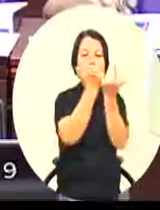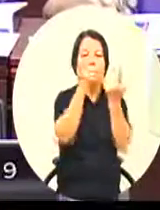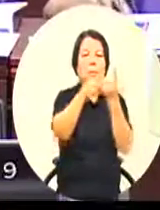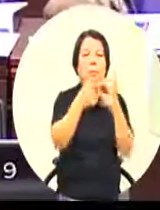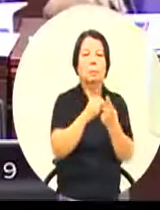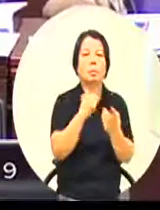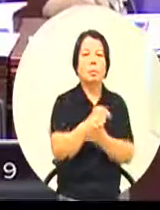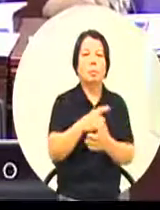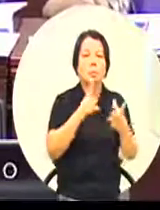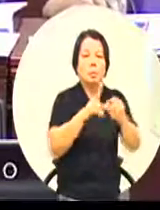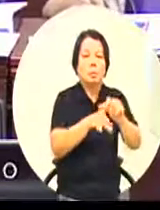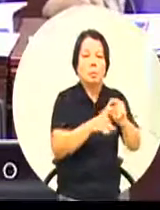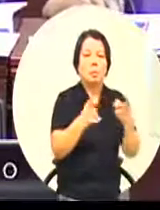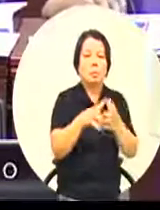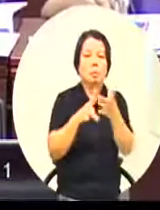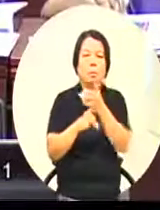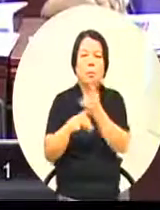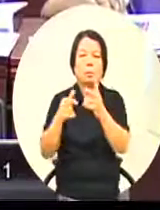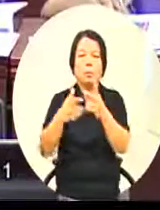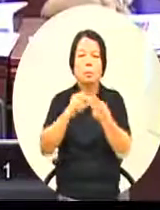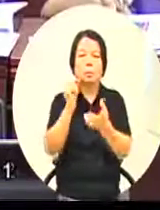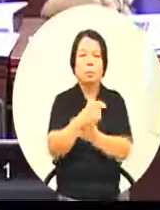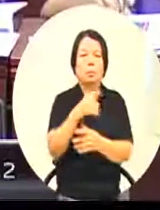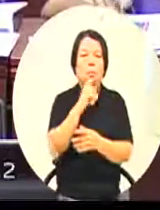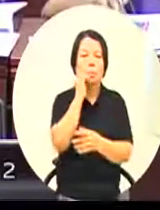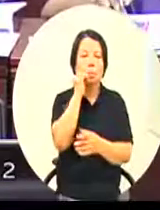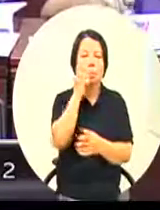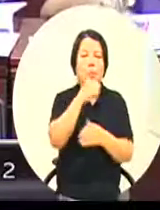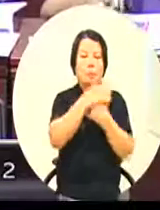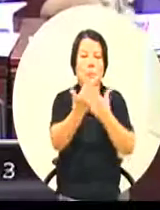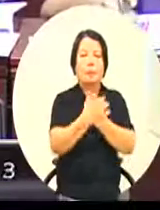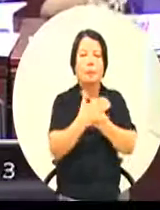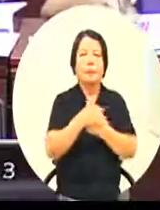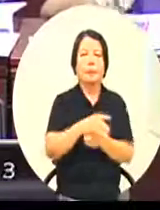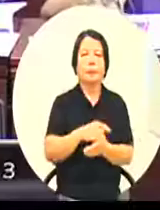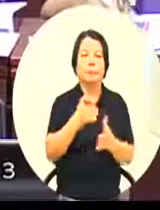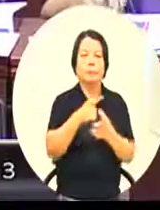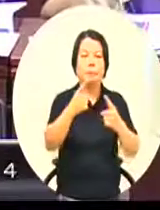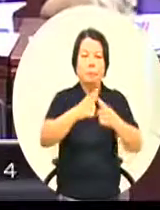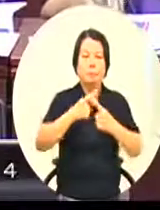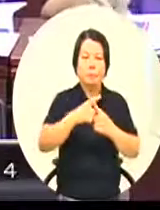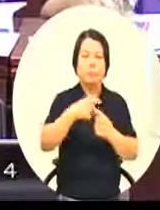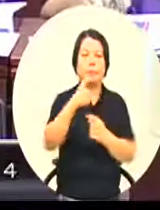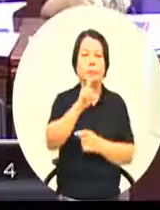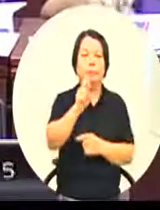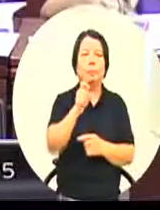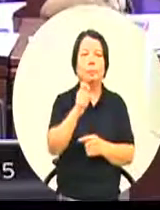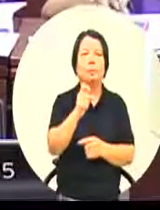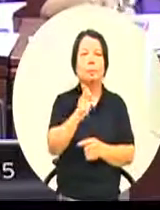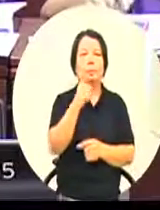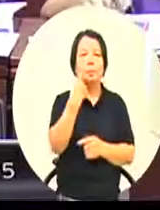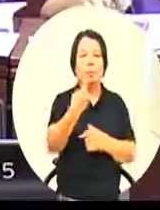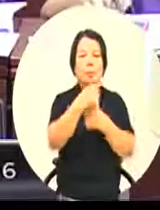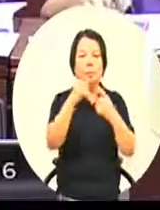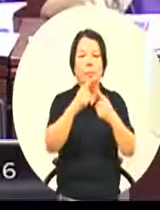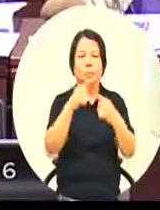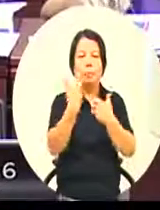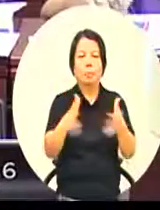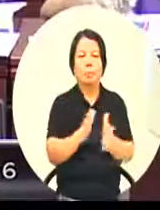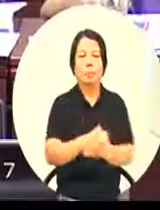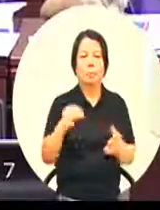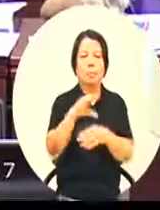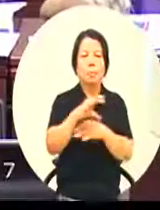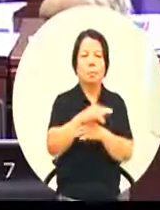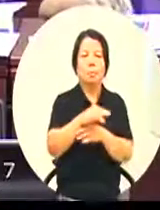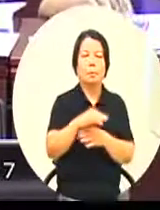竹市、桃园市跟彰化县，他们来了大概有61个人力哦，那车辆有27辆，从9月18